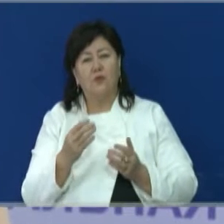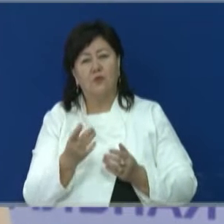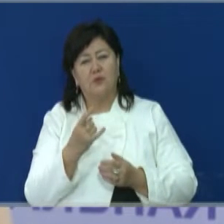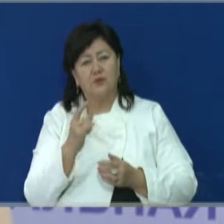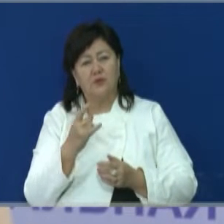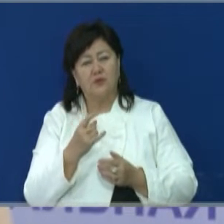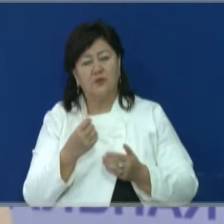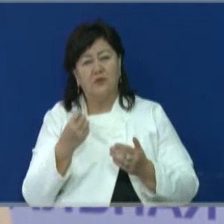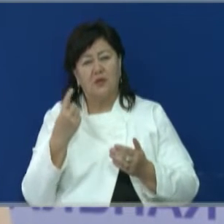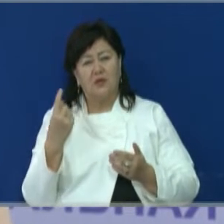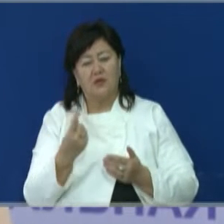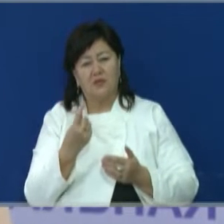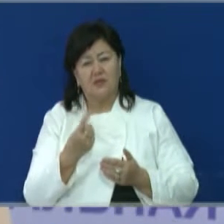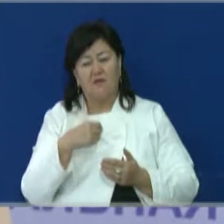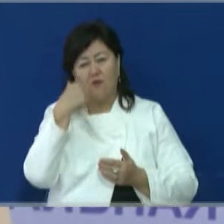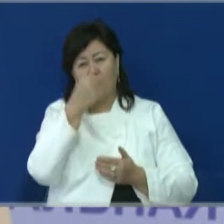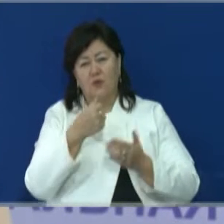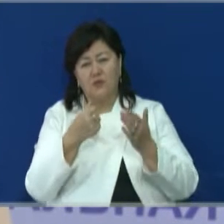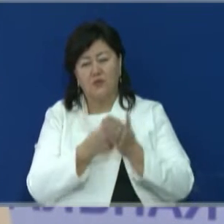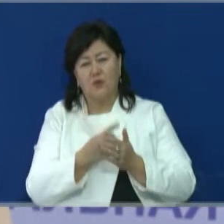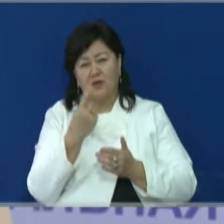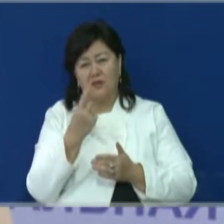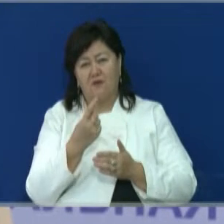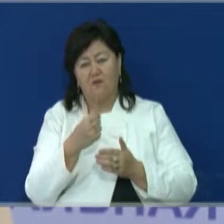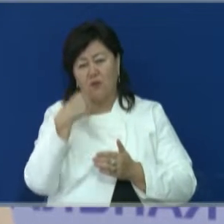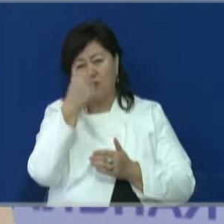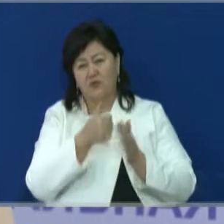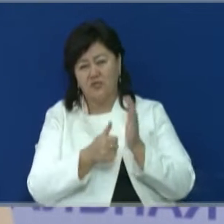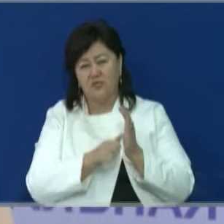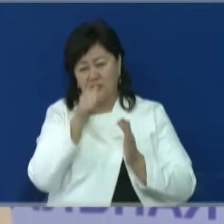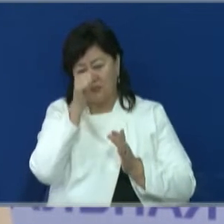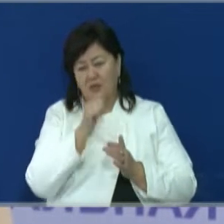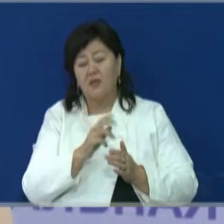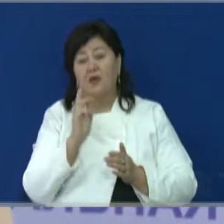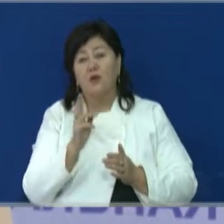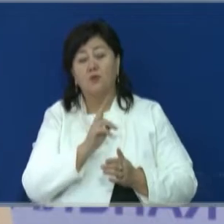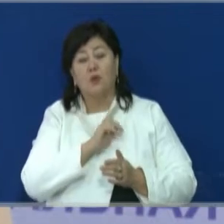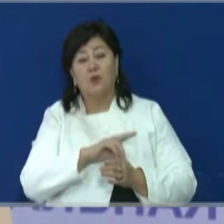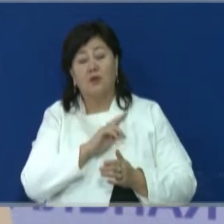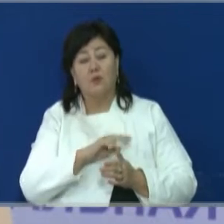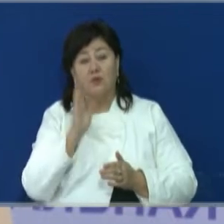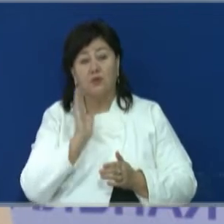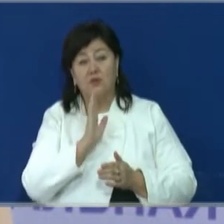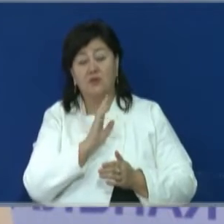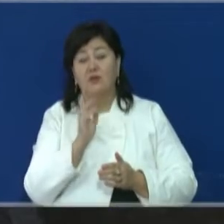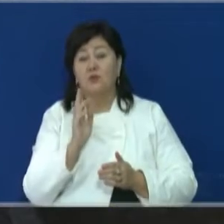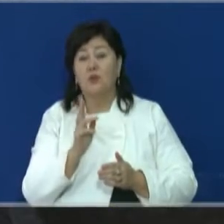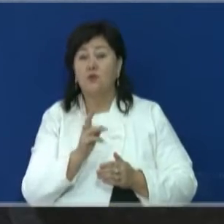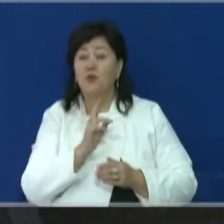мерзімін 1 жастан 1,5 жасқа дейін ұлғайту. Бұл норма жұмыс істейтін әйелдермен қатар жұмыс істемейтіндерге де